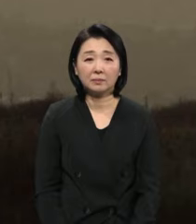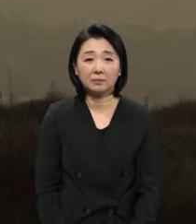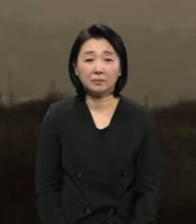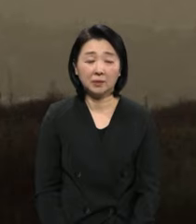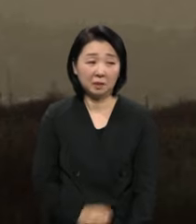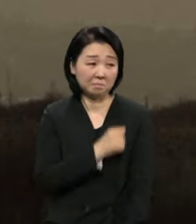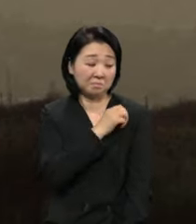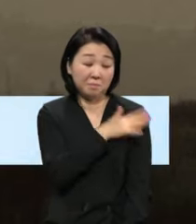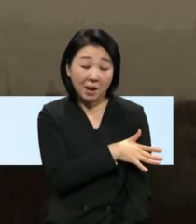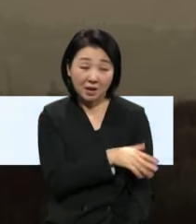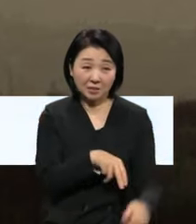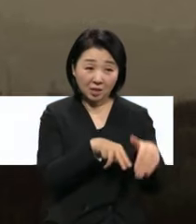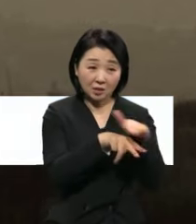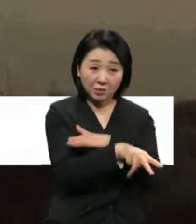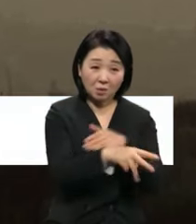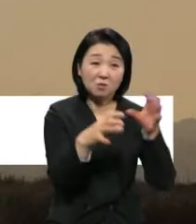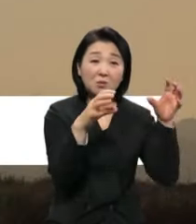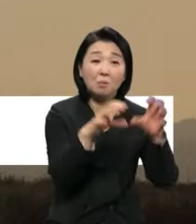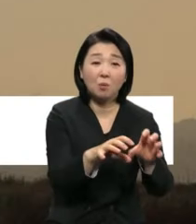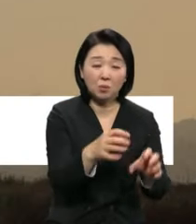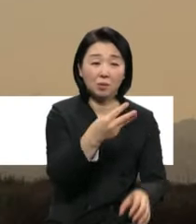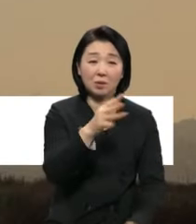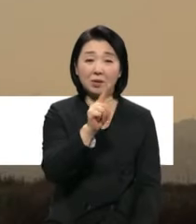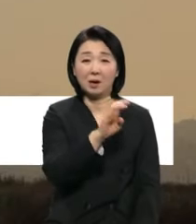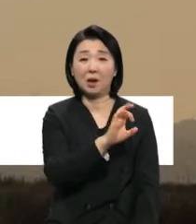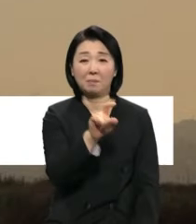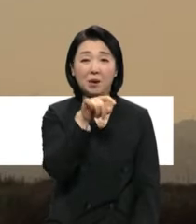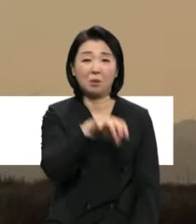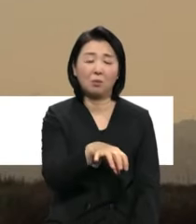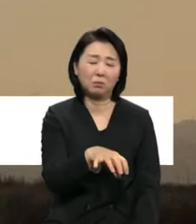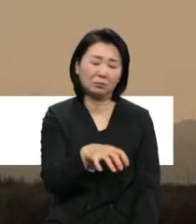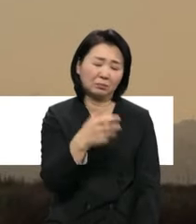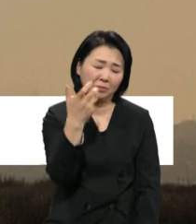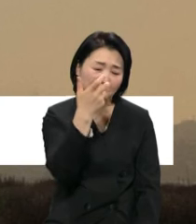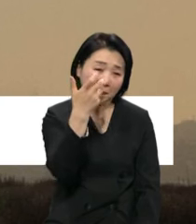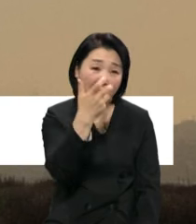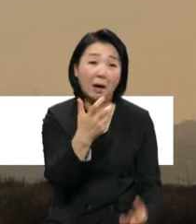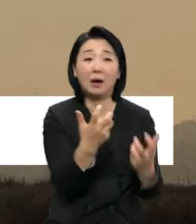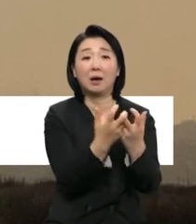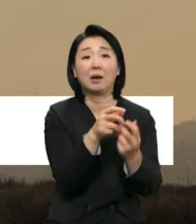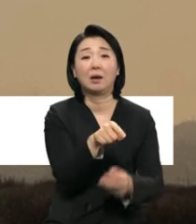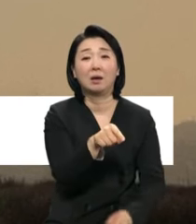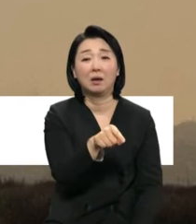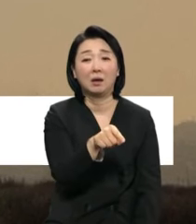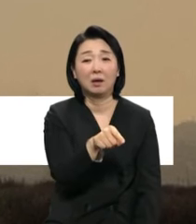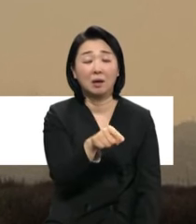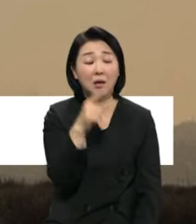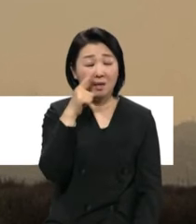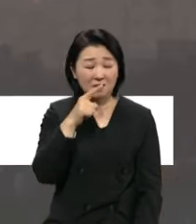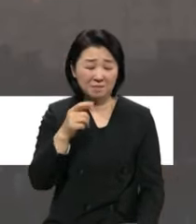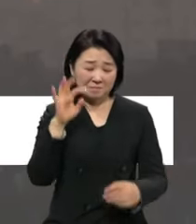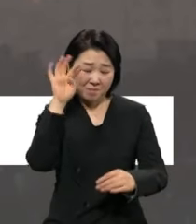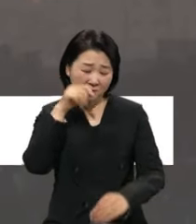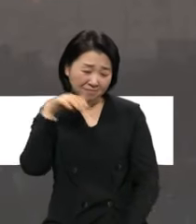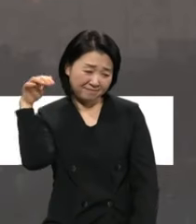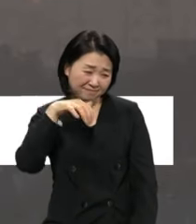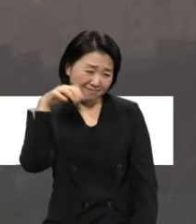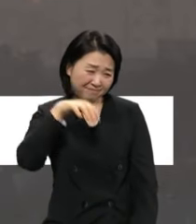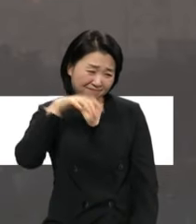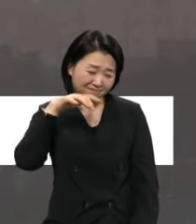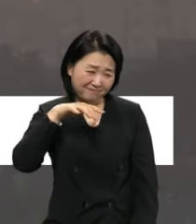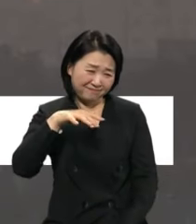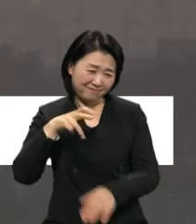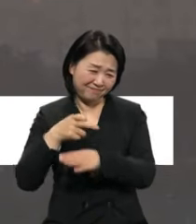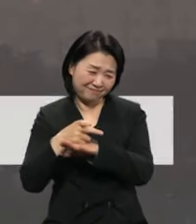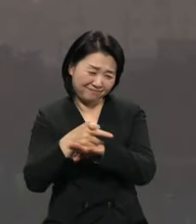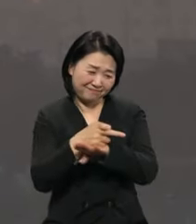팔레스타인 난민들이 모여있는 가자지구 남단 라파에 포연이 자욱합니다. 며칠째 이곳을 공격하고 있는 이스라엘군 탱크가 이날